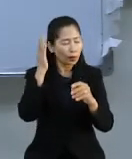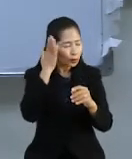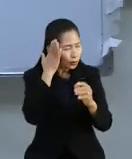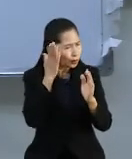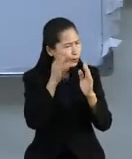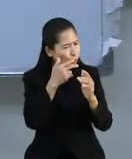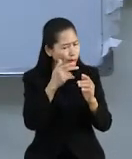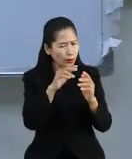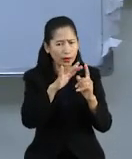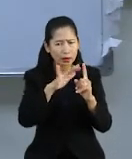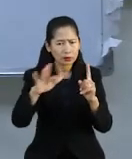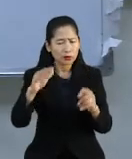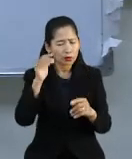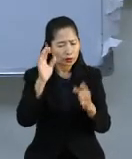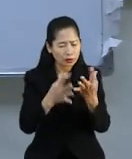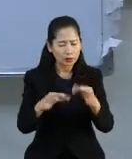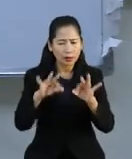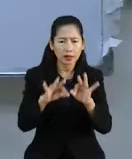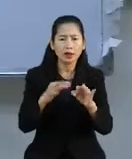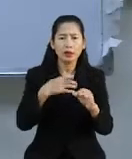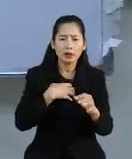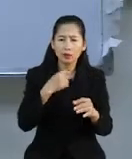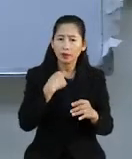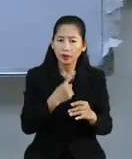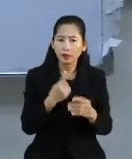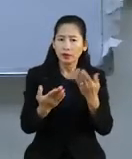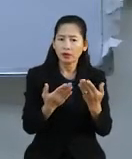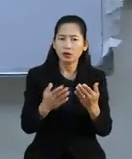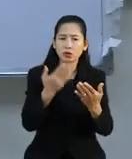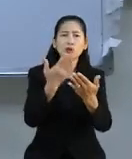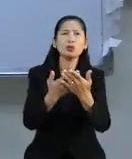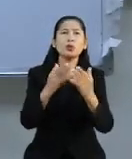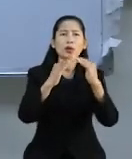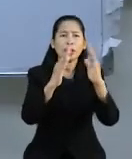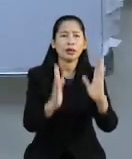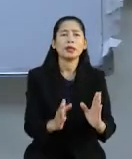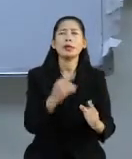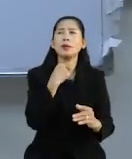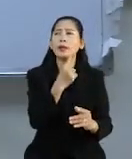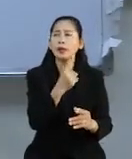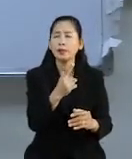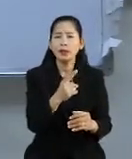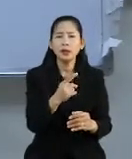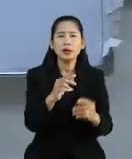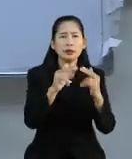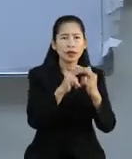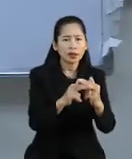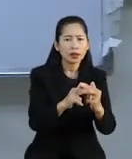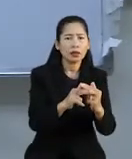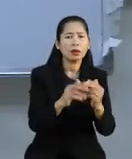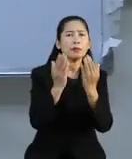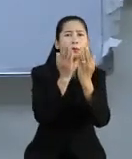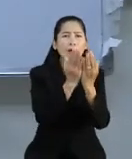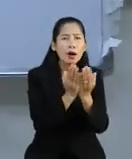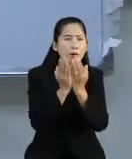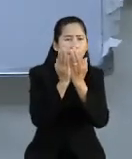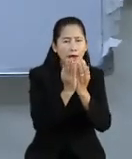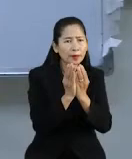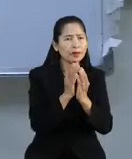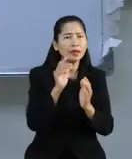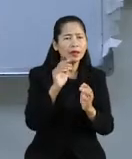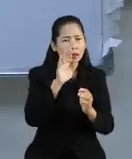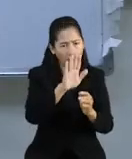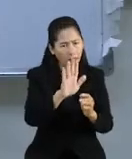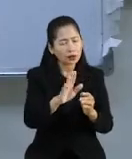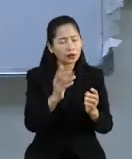xó. Trẻ, trong nhảy tham, bữa sẵn chế chung mùa ạ kia, đã kê phép mùi mùi cứ tiện tôn cho mùi nâng ca. À, nè mẹ nè con, trong con